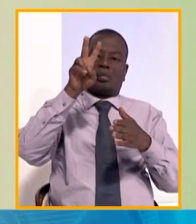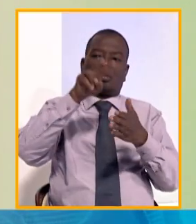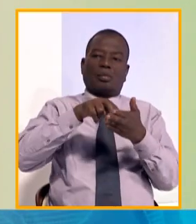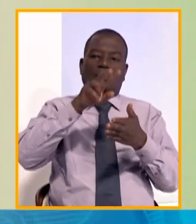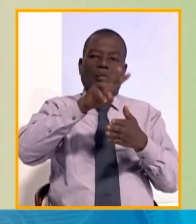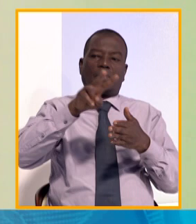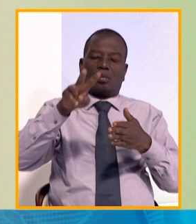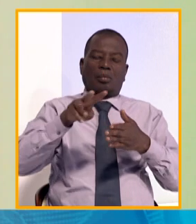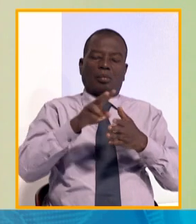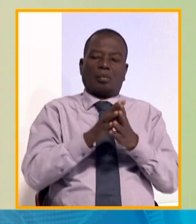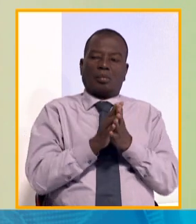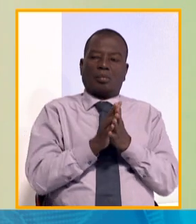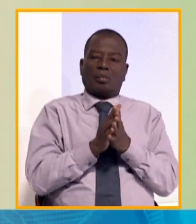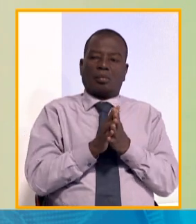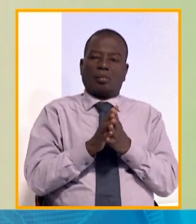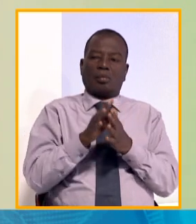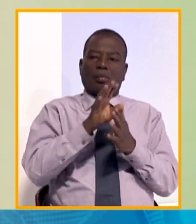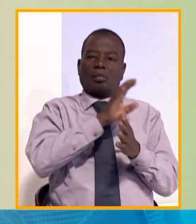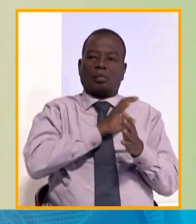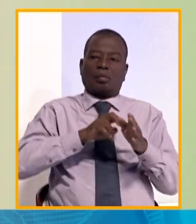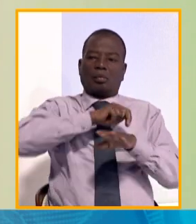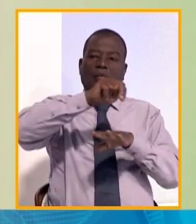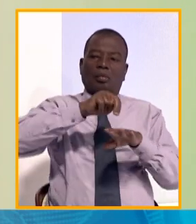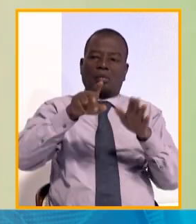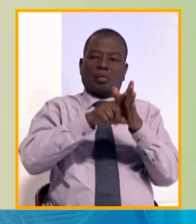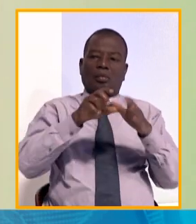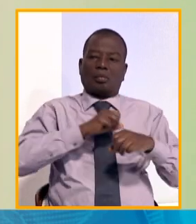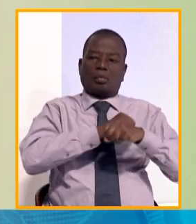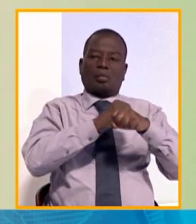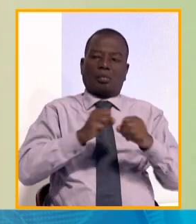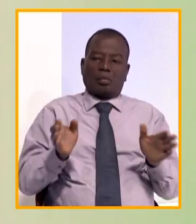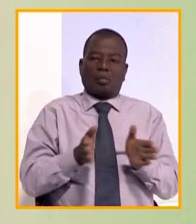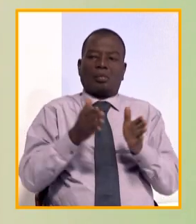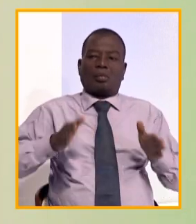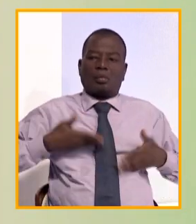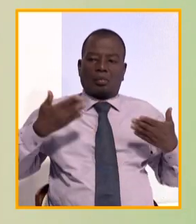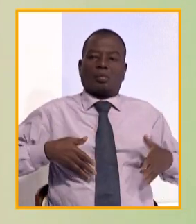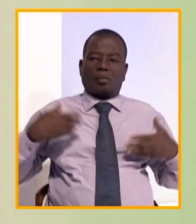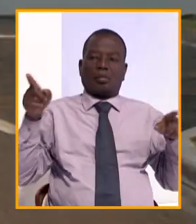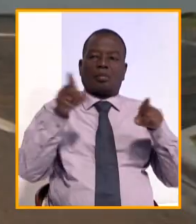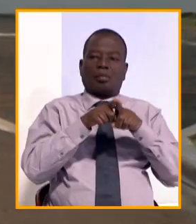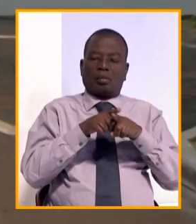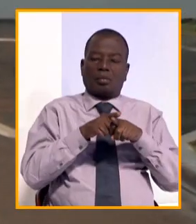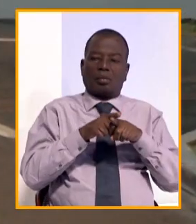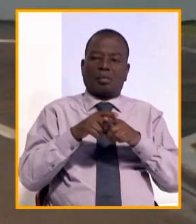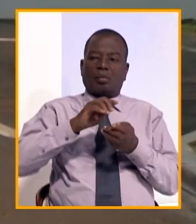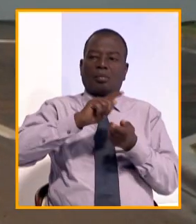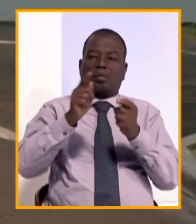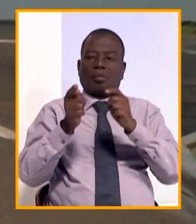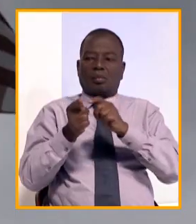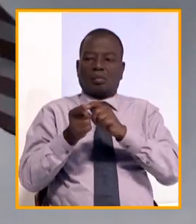2012-2022. Le Conseil national de sécurité se réjouit notamment de